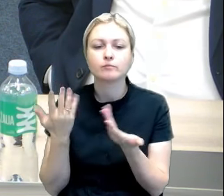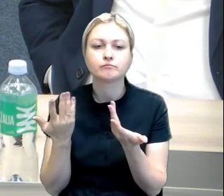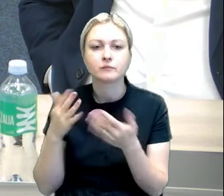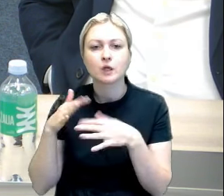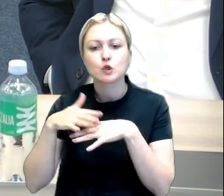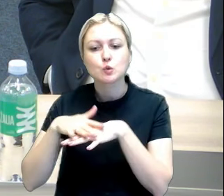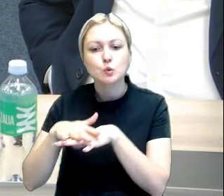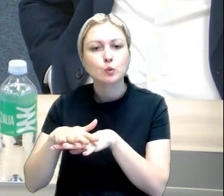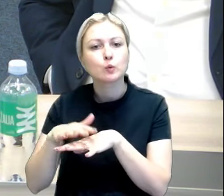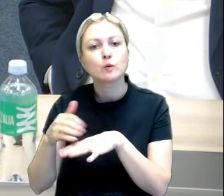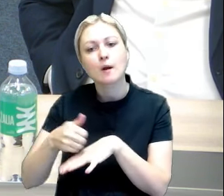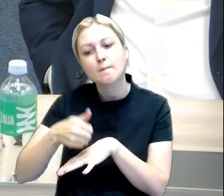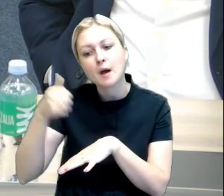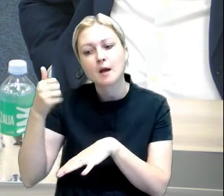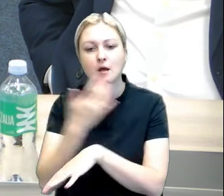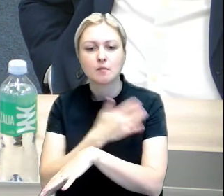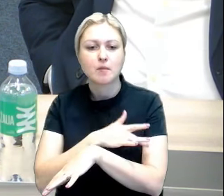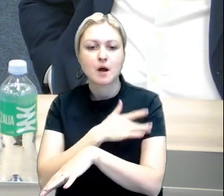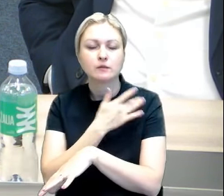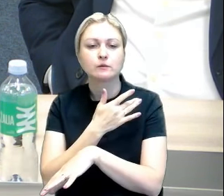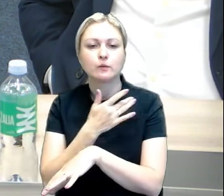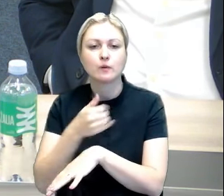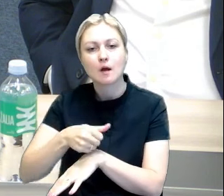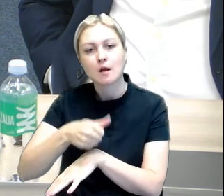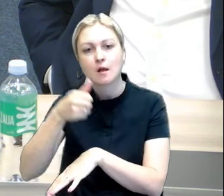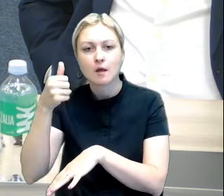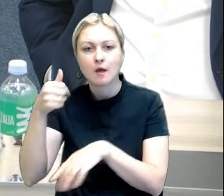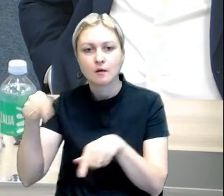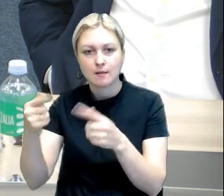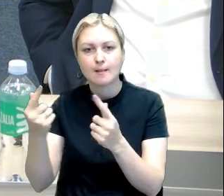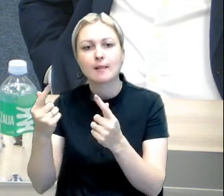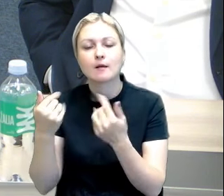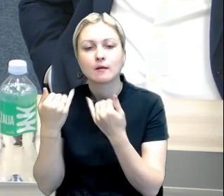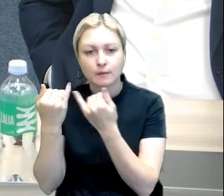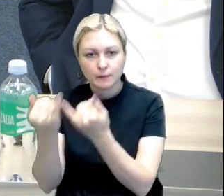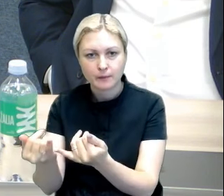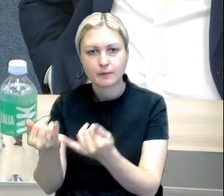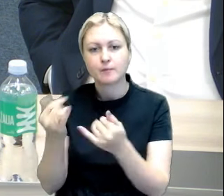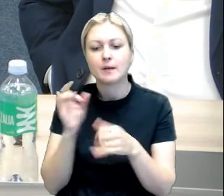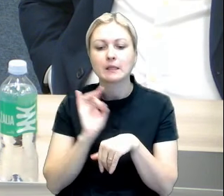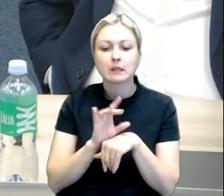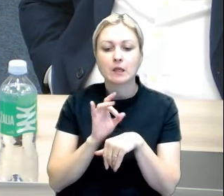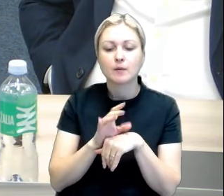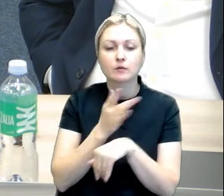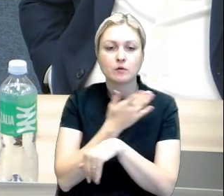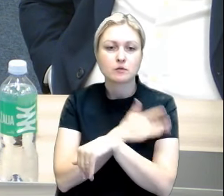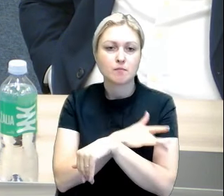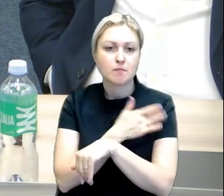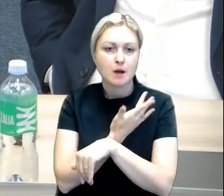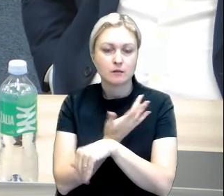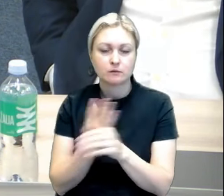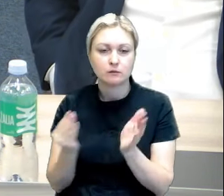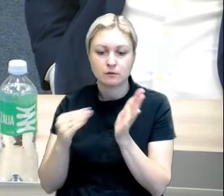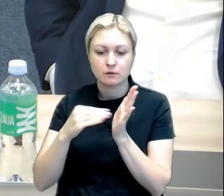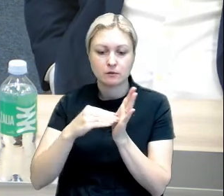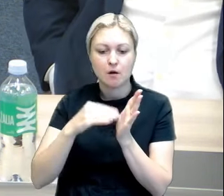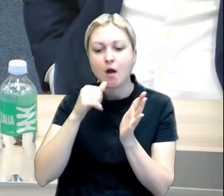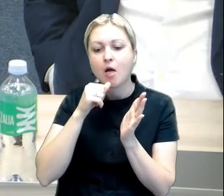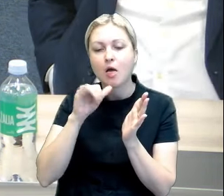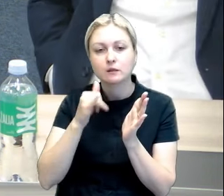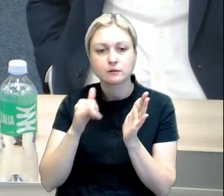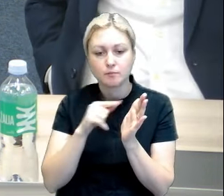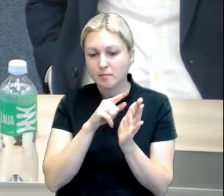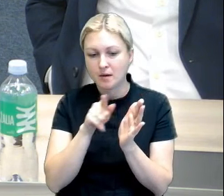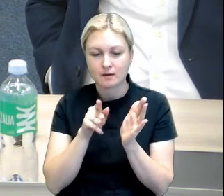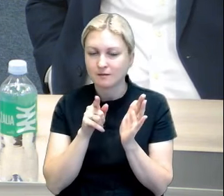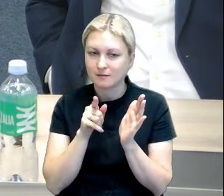geresnę paslaugą jos kokybę turi neabejotina nes klaipėdos paslaugos nėra šitos a paslaugos ekspertai ir turintys